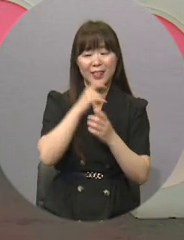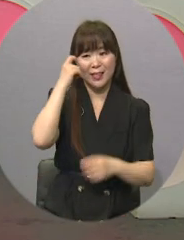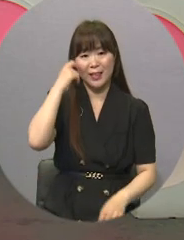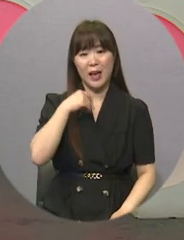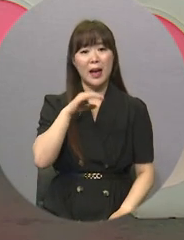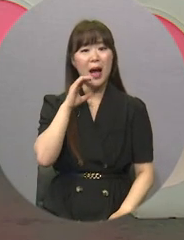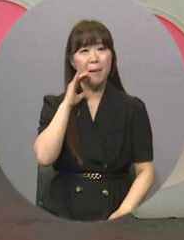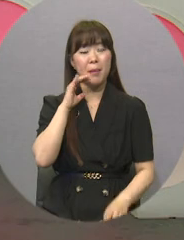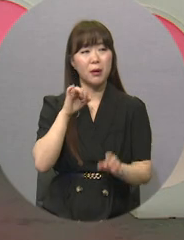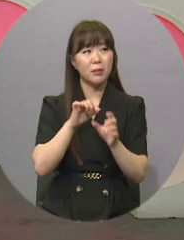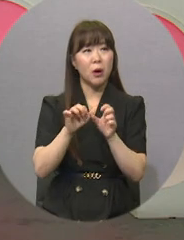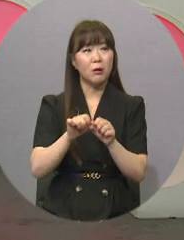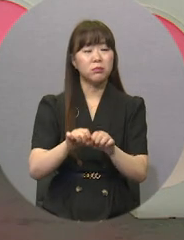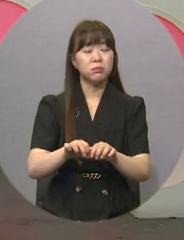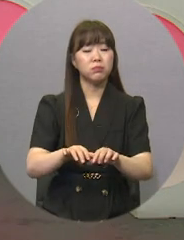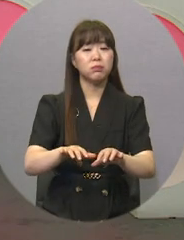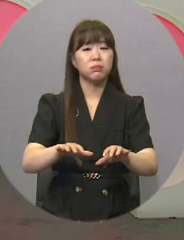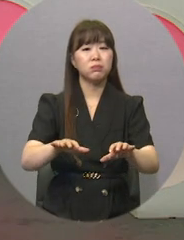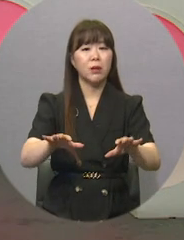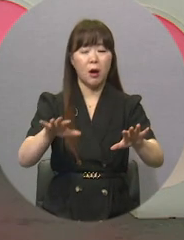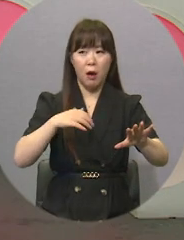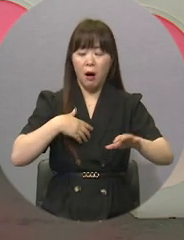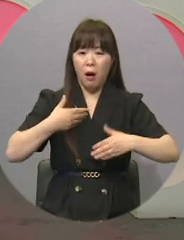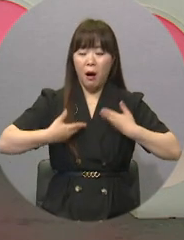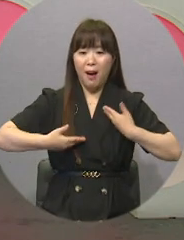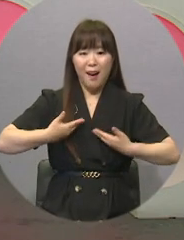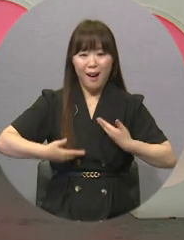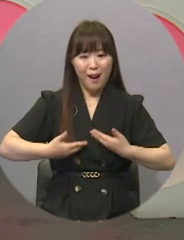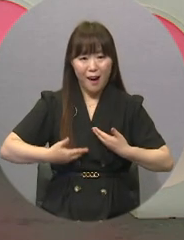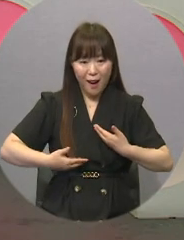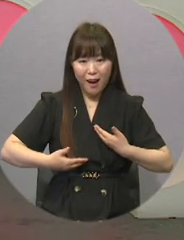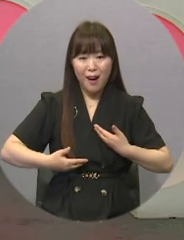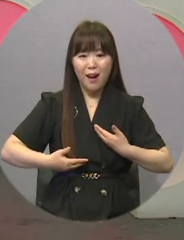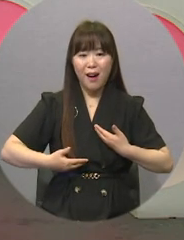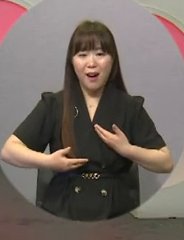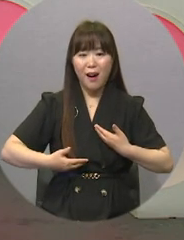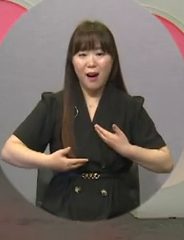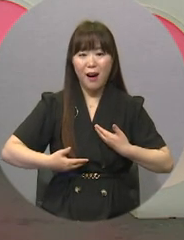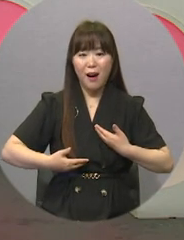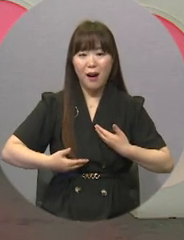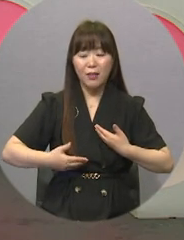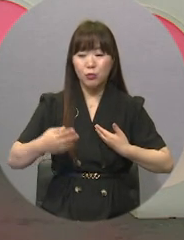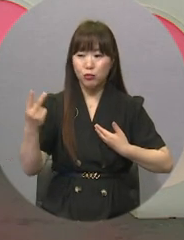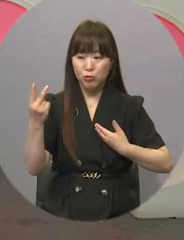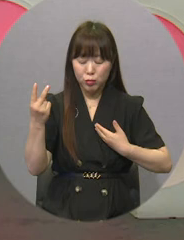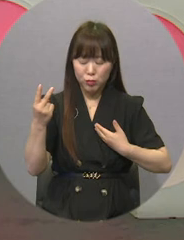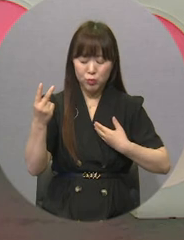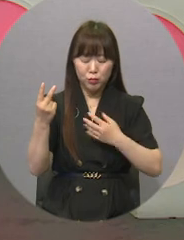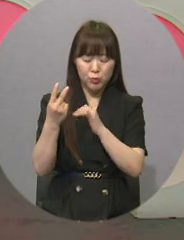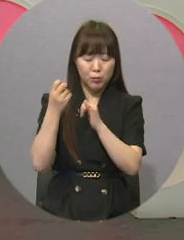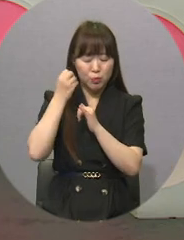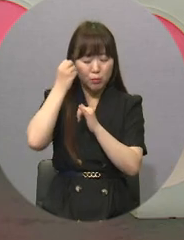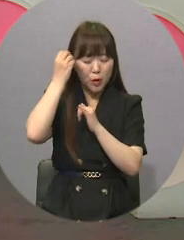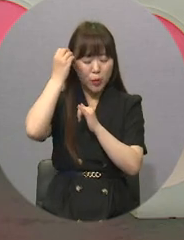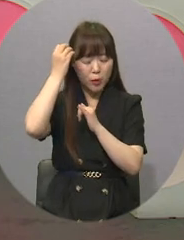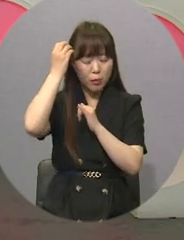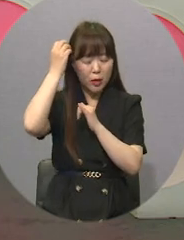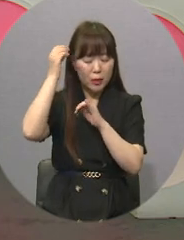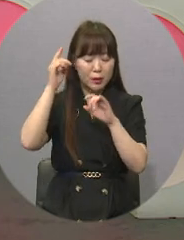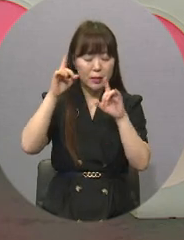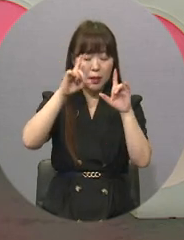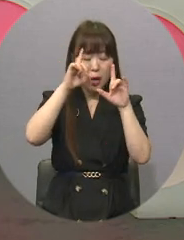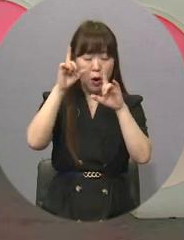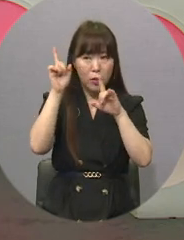카페가 입소문을 타면서 바빠진 나는 그 노부부를 잊고 지냈습니다. 유난히 파란